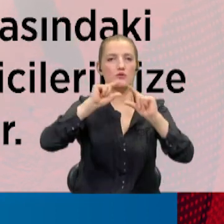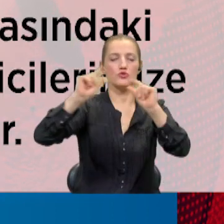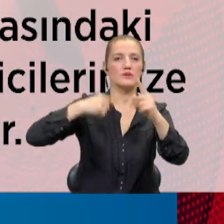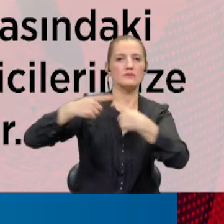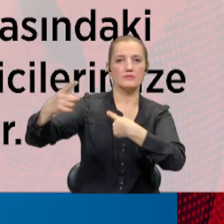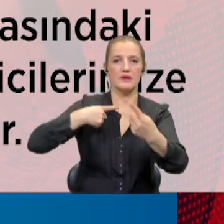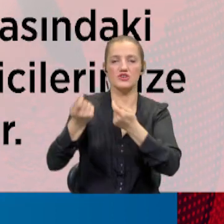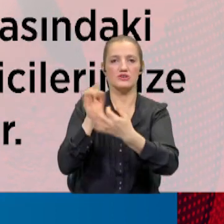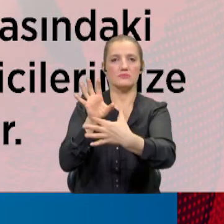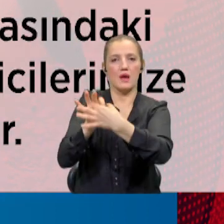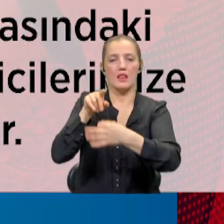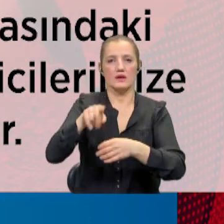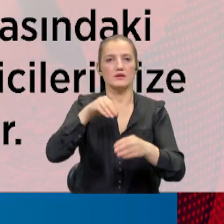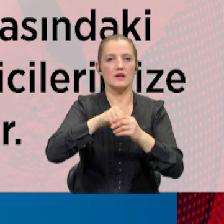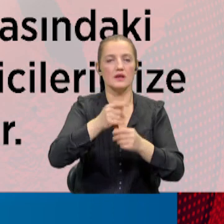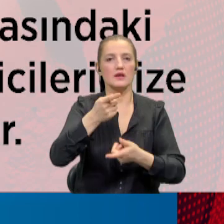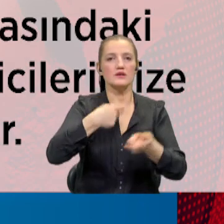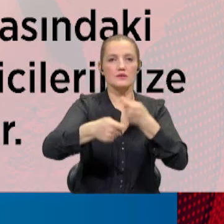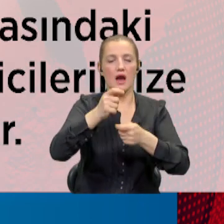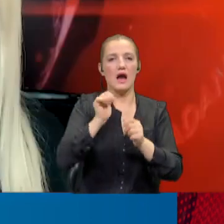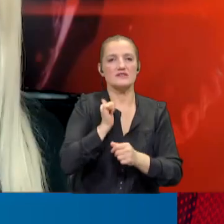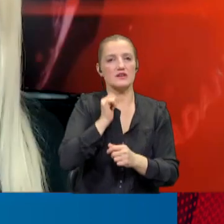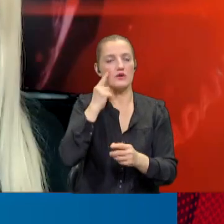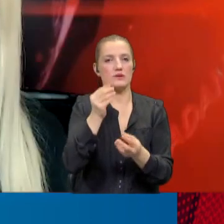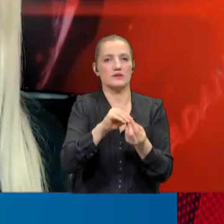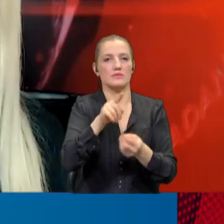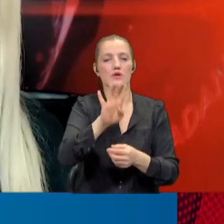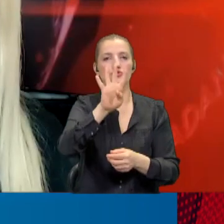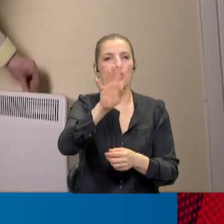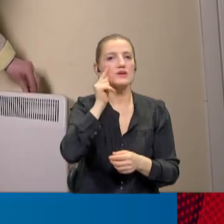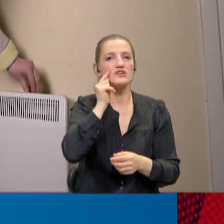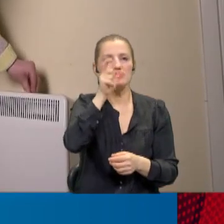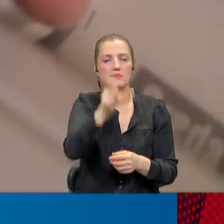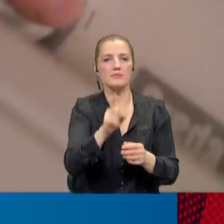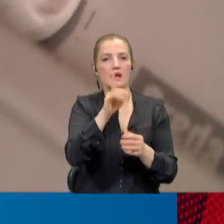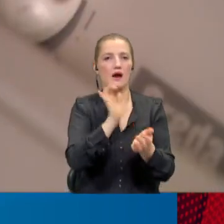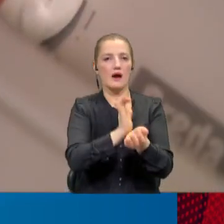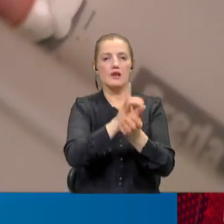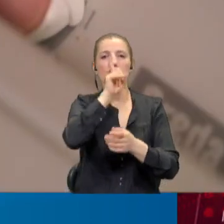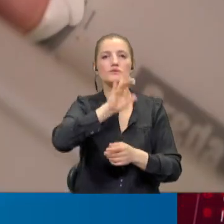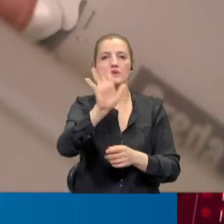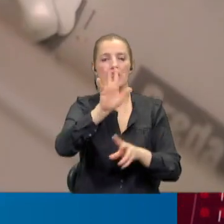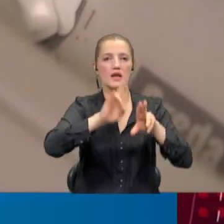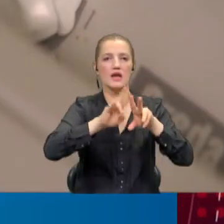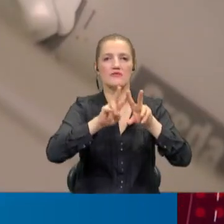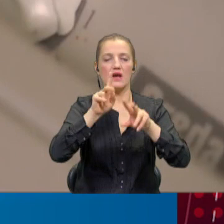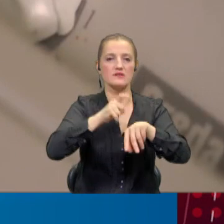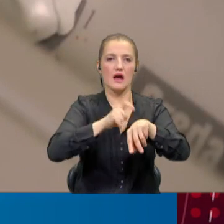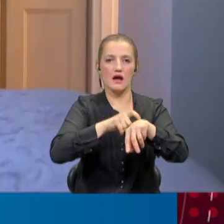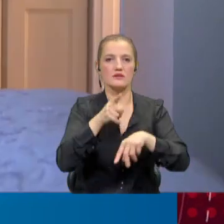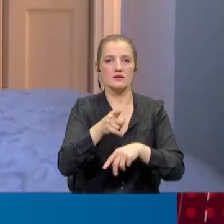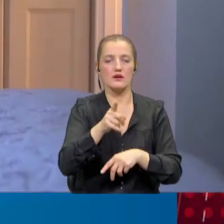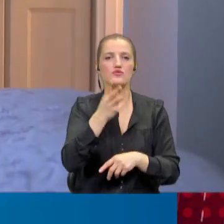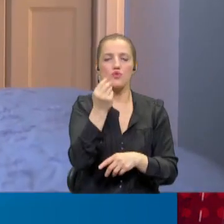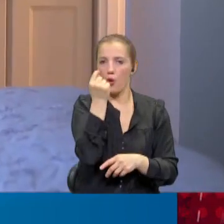ile bu artışlar tüketici lerimizi asgari düzeyde yansıtılmıştır 4 nüfuslu bir ailede güzeli kilovatsaat sınırın tutturulması